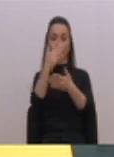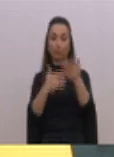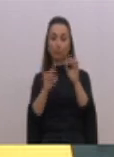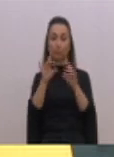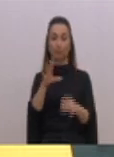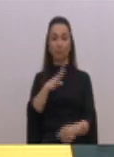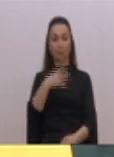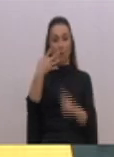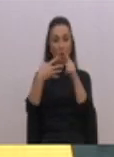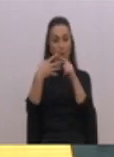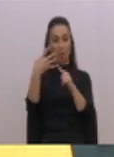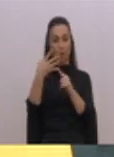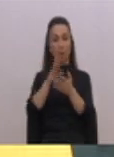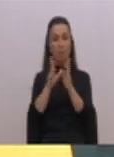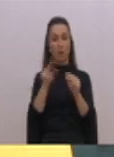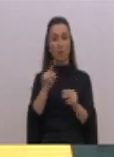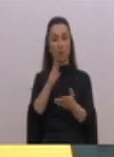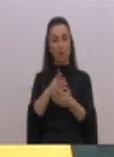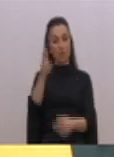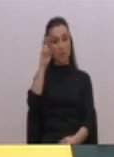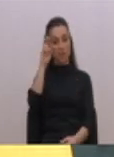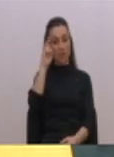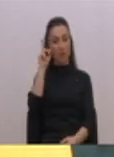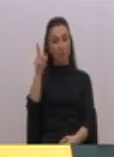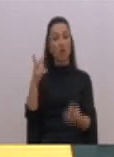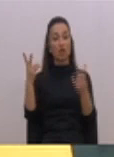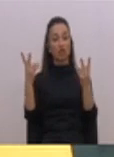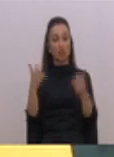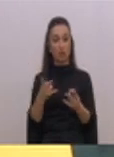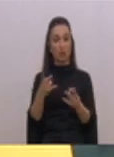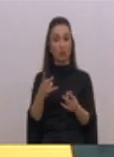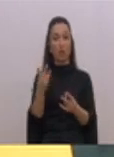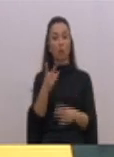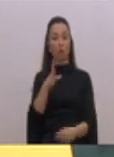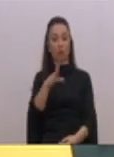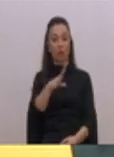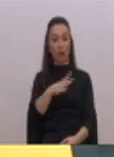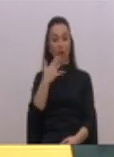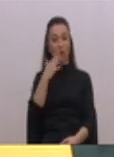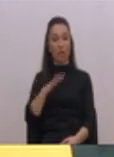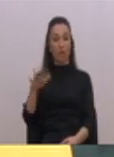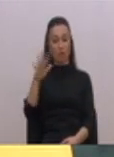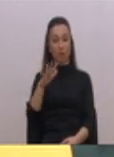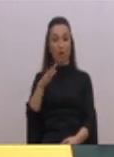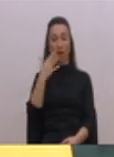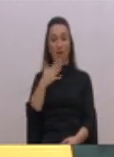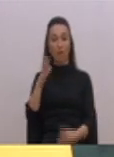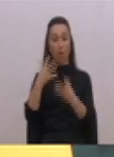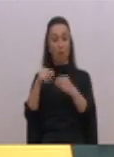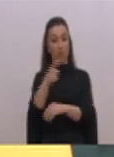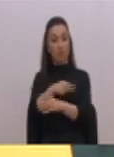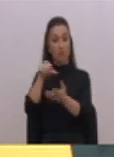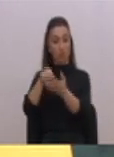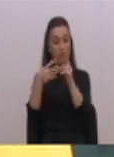ის 4 ფუნდამენტური პირობა, რომელიც სახელმწიფოს ჭირდება, რომ გახდეს ევროპული და გახდეს ევროპული ოჯახის